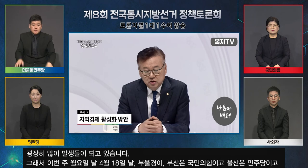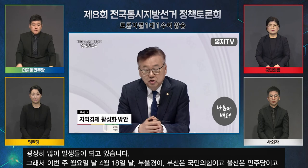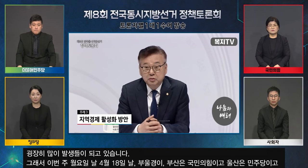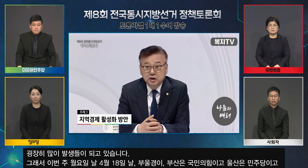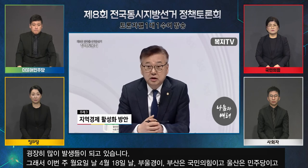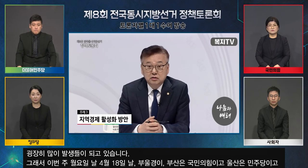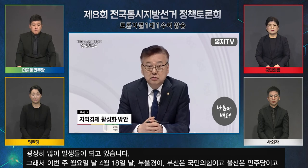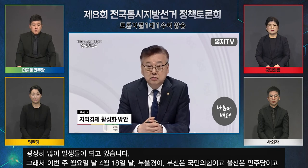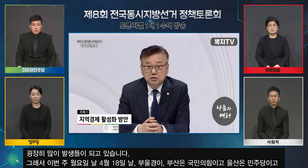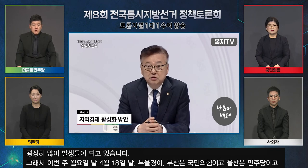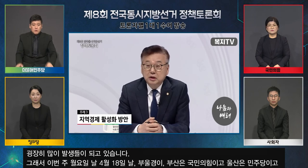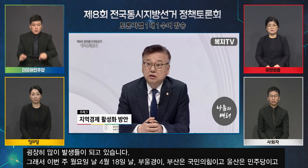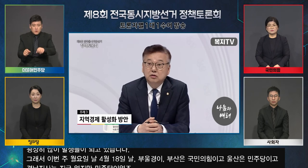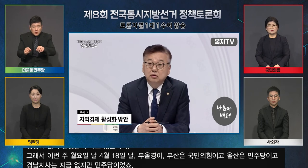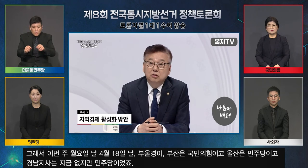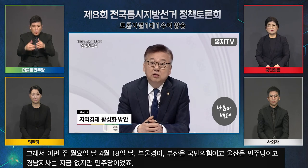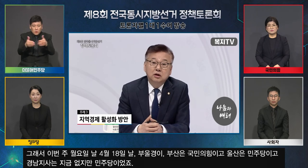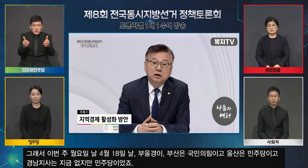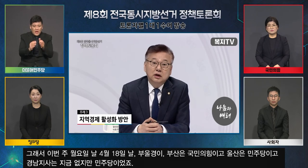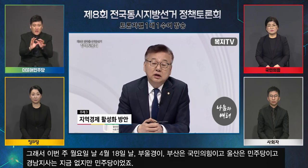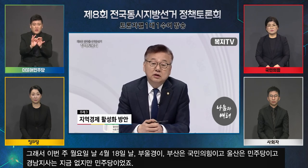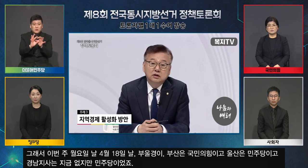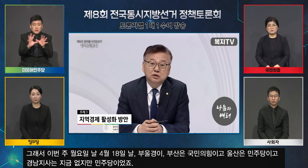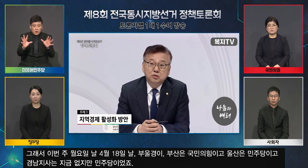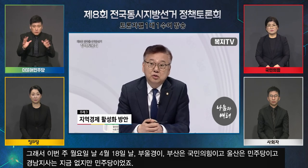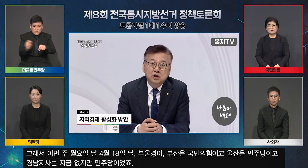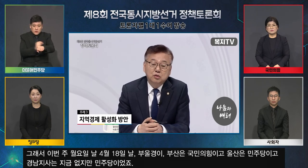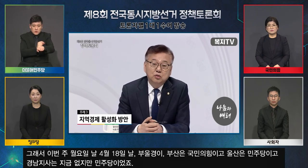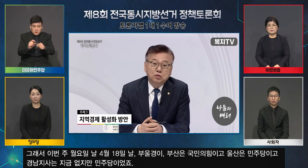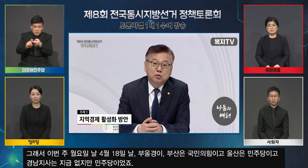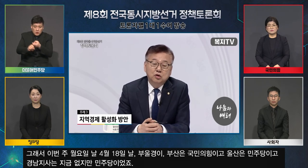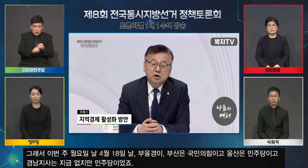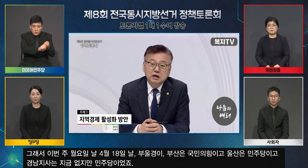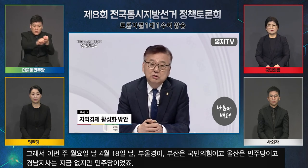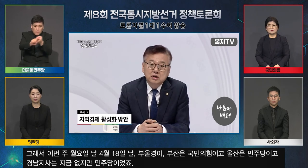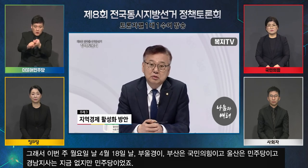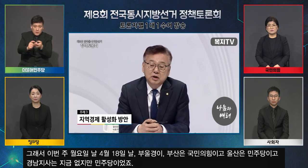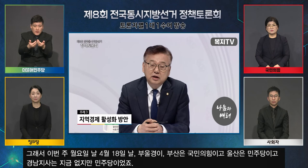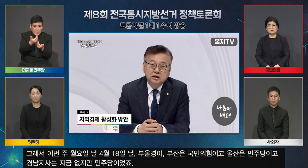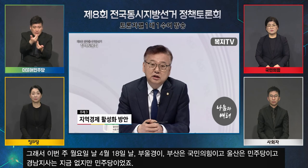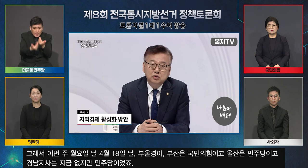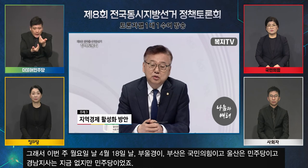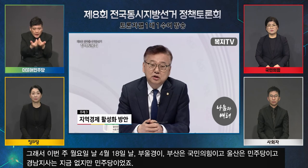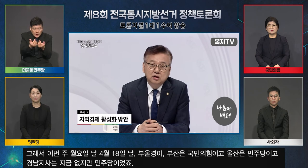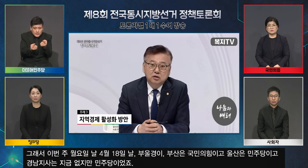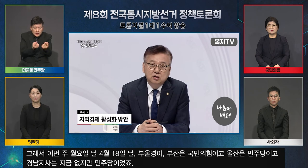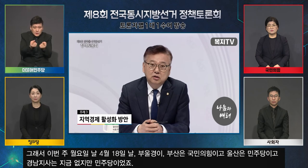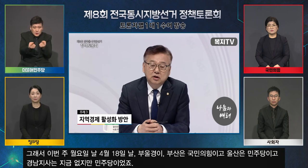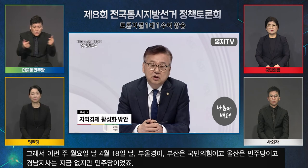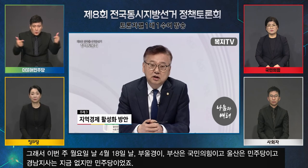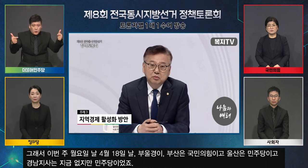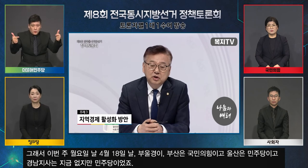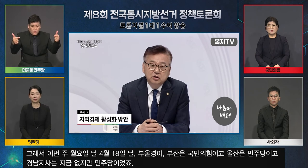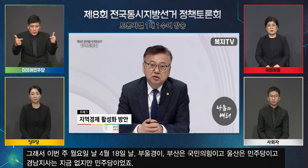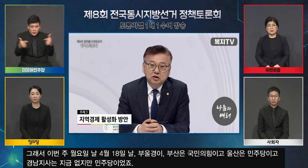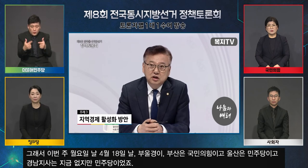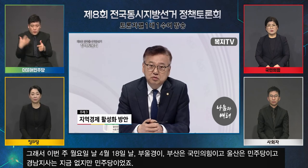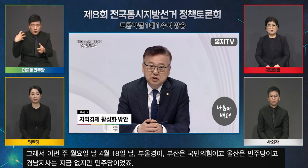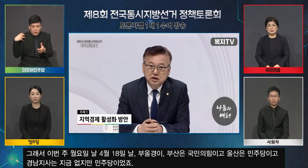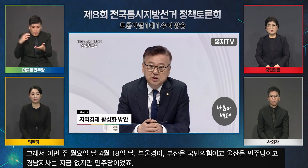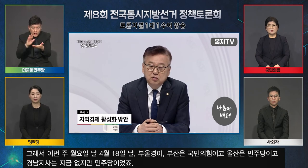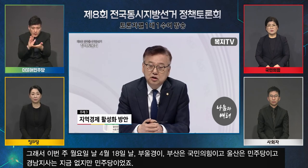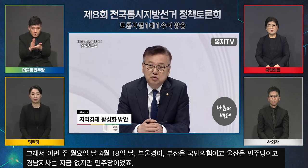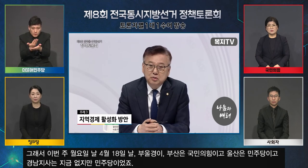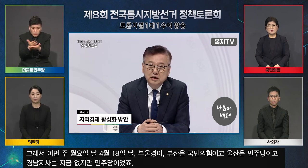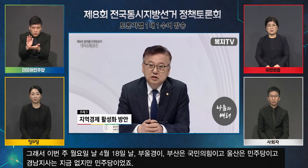특별연합이라는 것을 만들어서 갈등을 조절하고 또 역할 분담을 하는 일종의 3개의 어떤